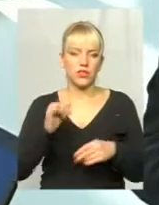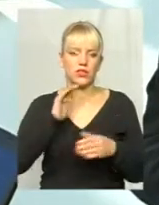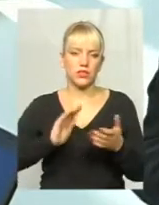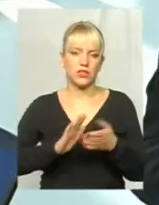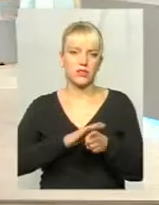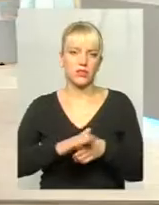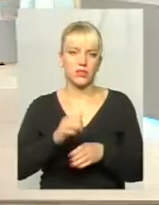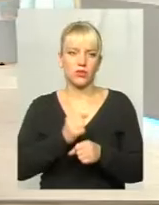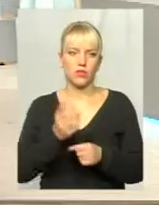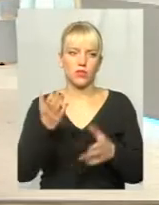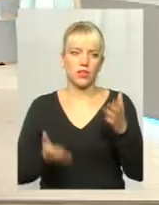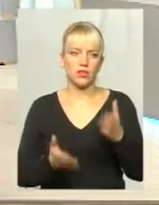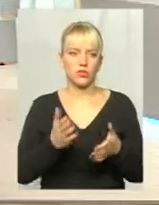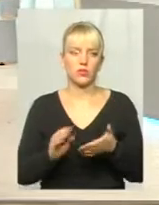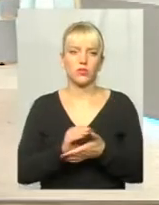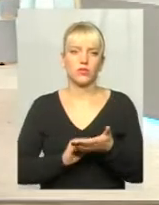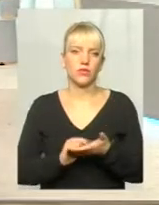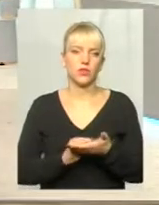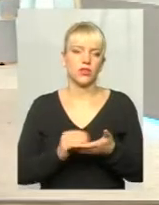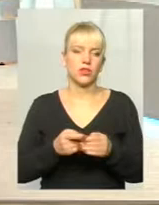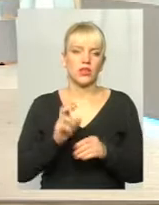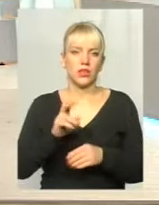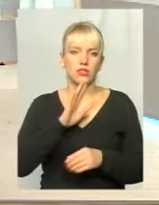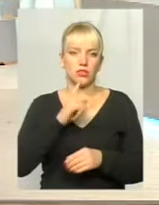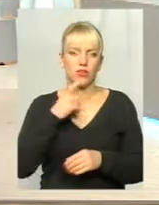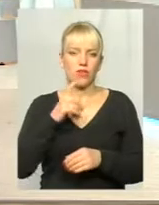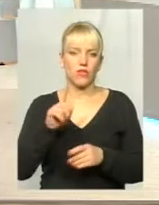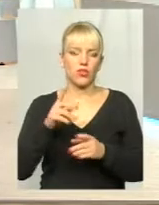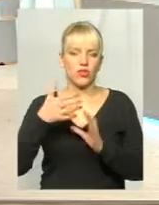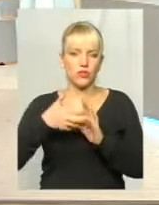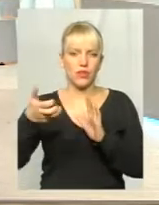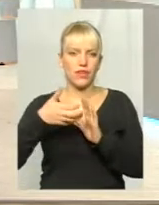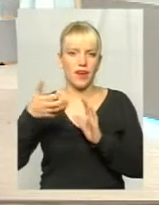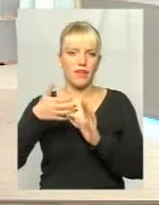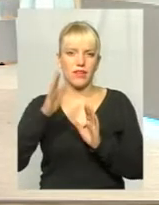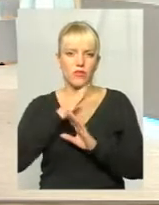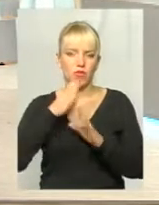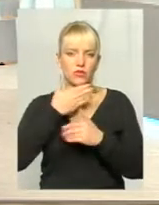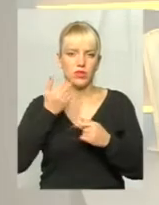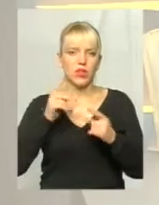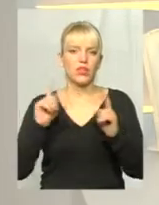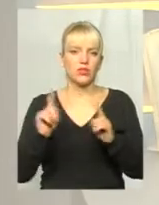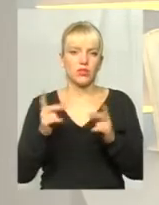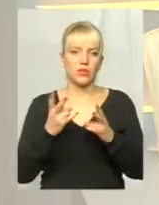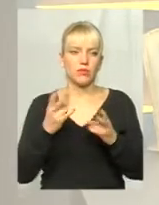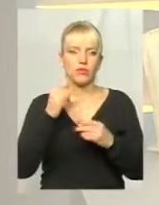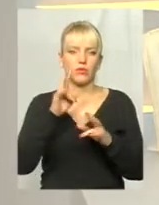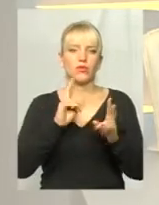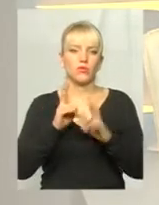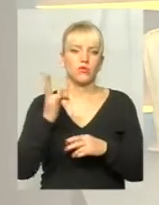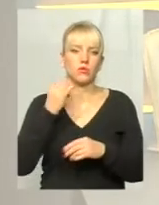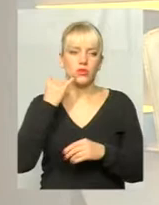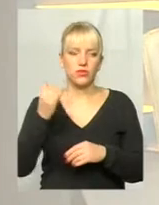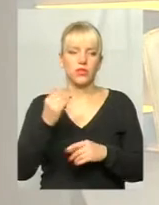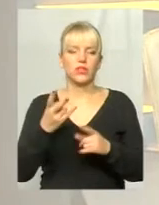робіт. Якщо в разі, повторно, так як жінка зазначила, знов тяги немає, до кого йти дзвонити, і хто це має виконати, за чий кошт